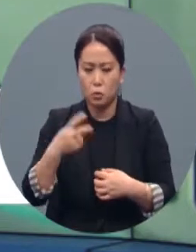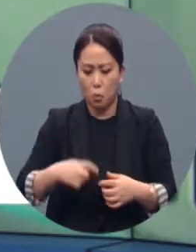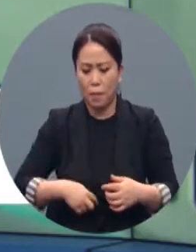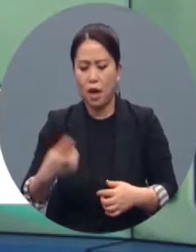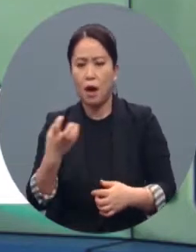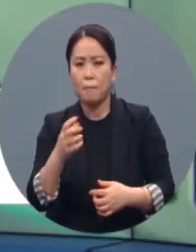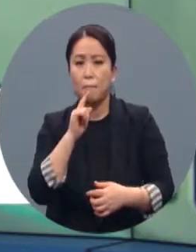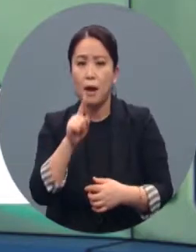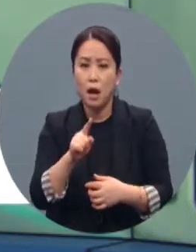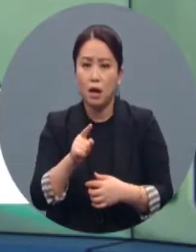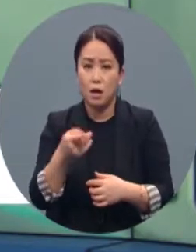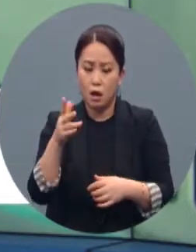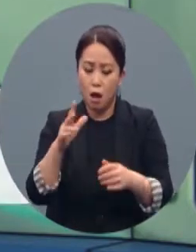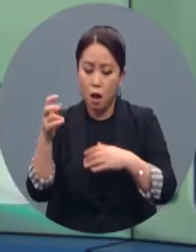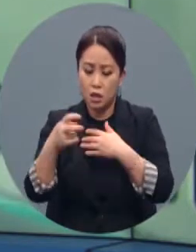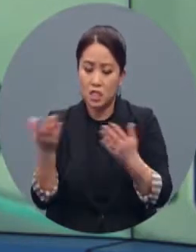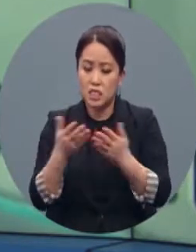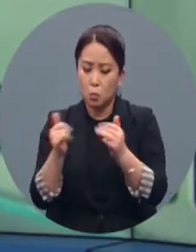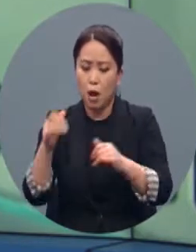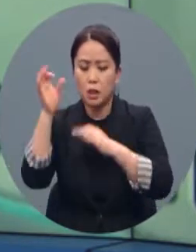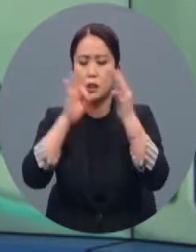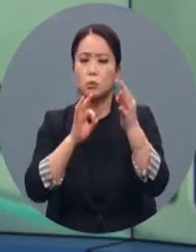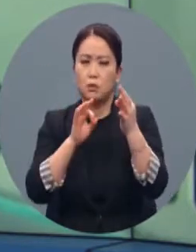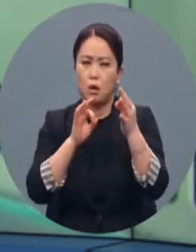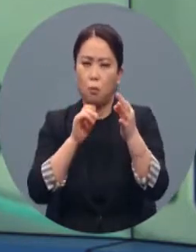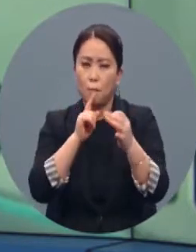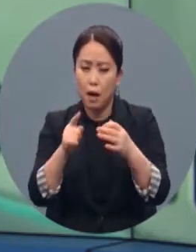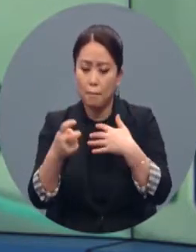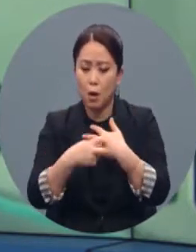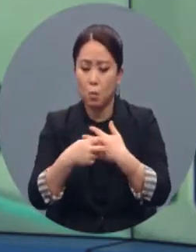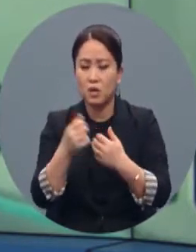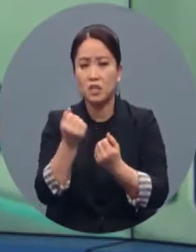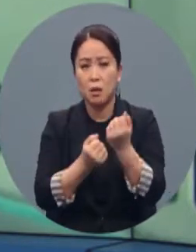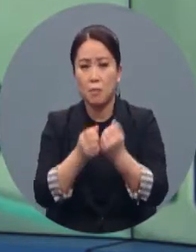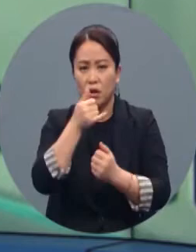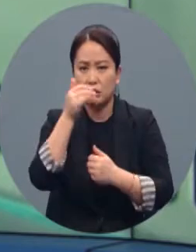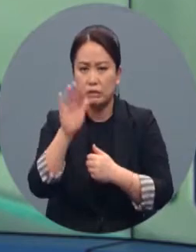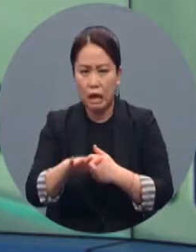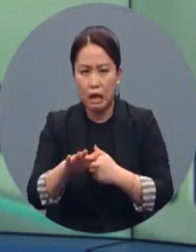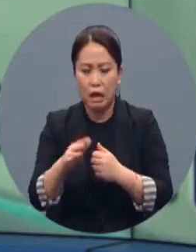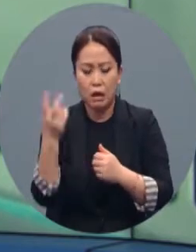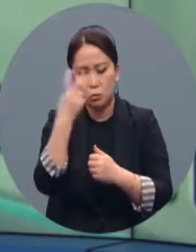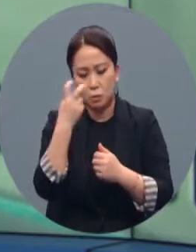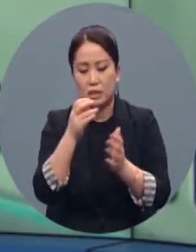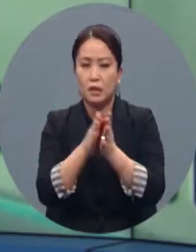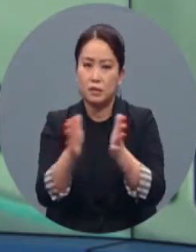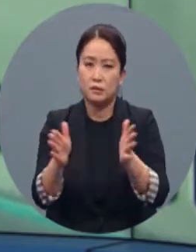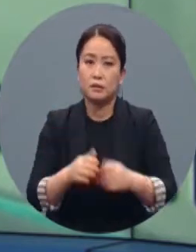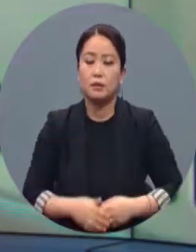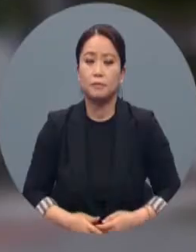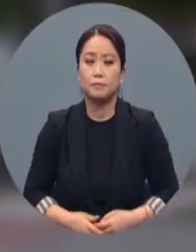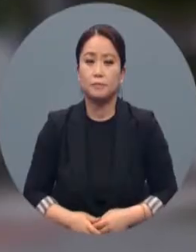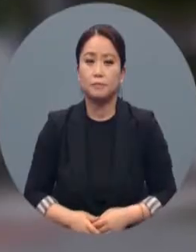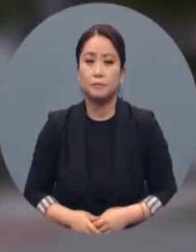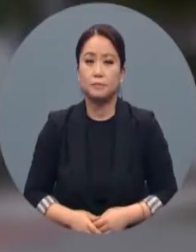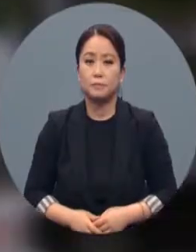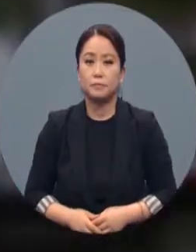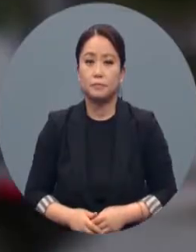실수라는 게 병원 측 해명인데 보건당국이 조사에 나섰습니다. 첫 소식 김유나 기자입니다.